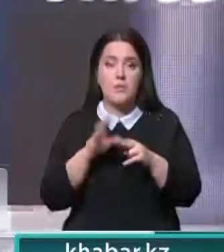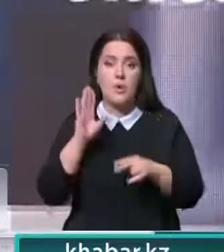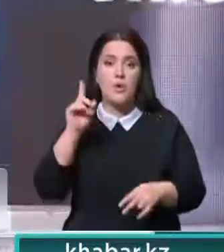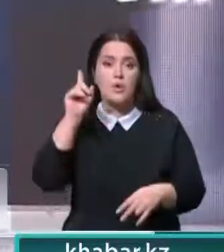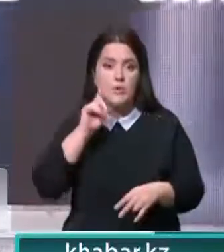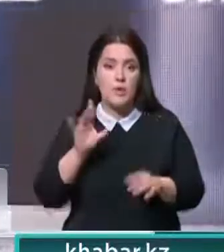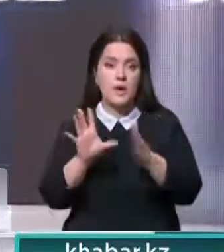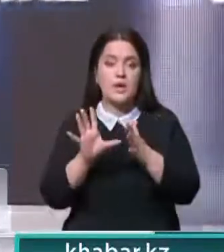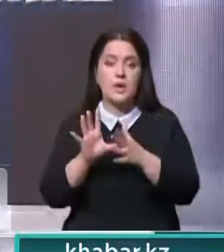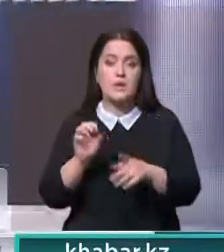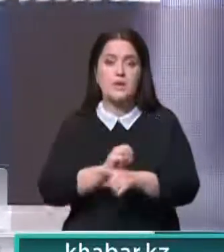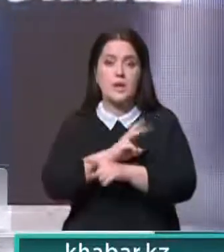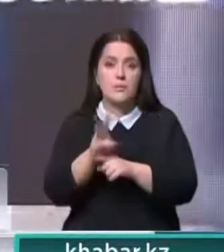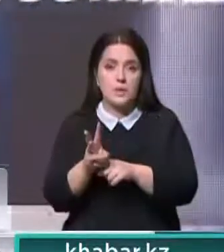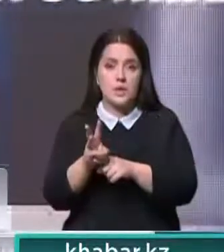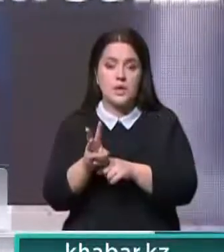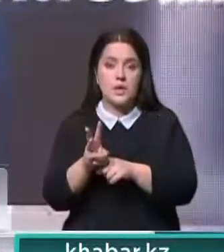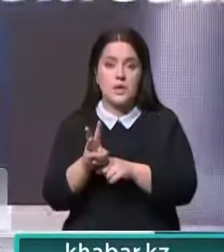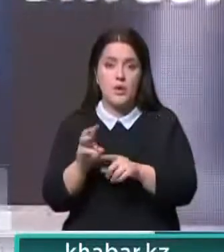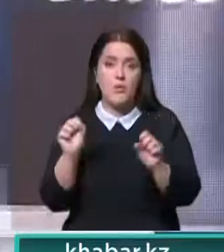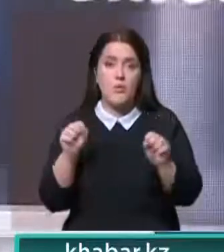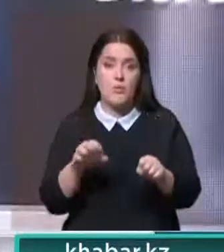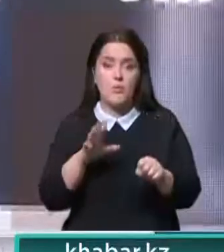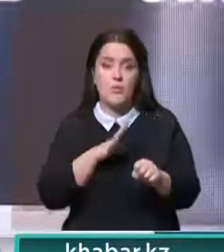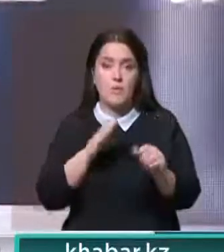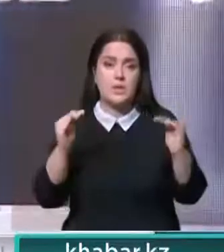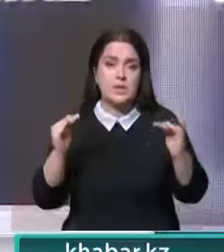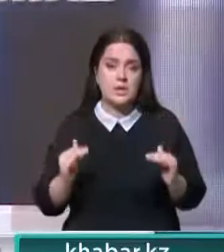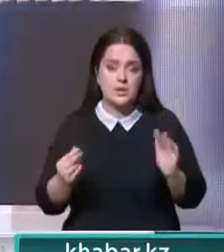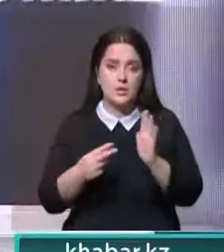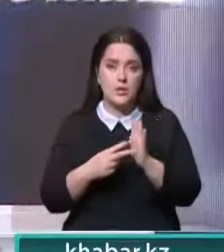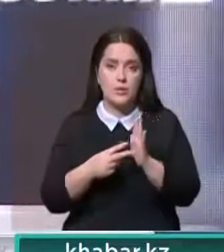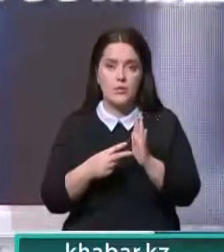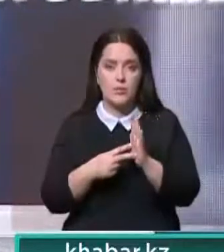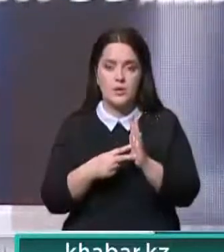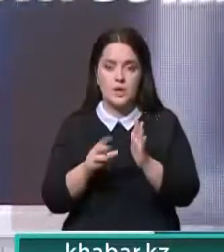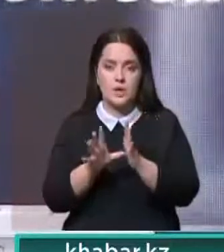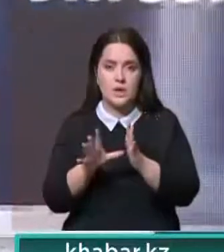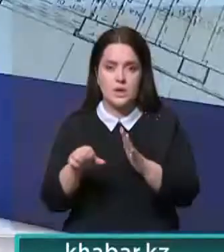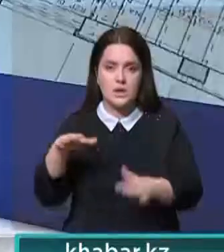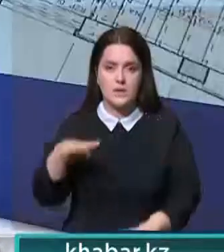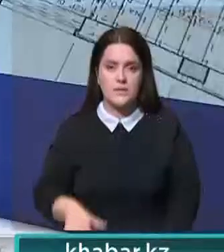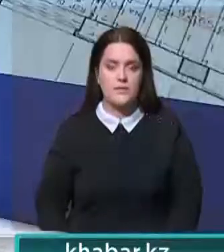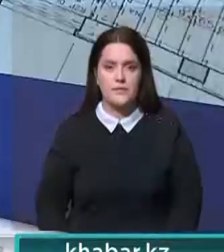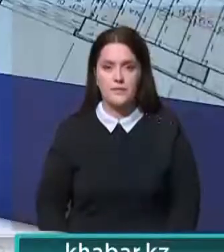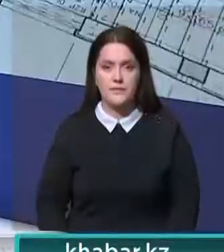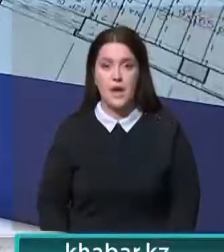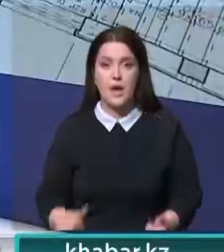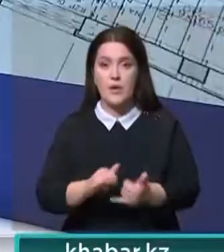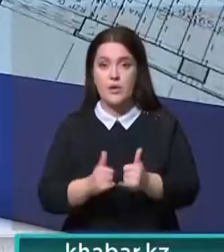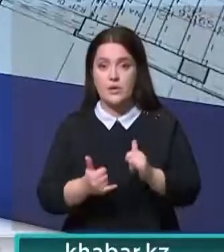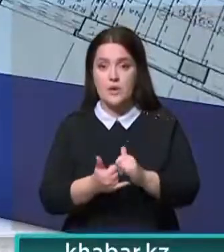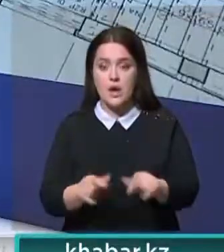зрения энергоснабжающих организаций и вполне, кстати, возможно, может снизить стоимость электроэнергии. В